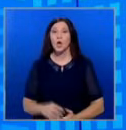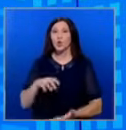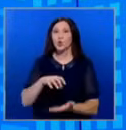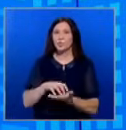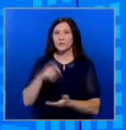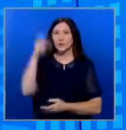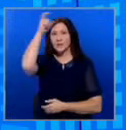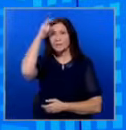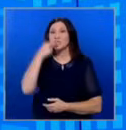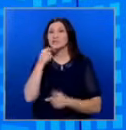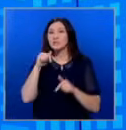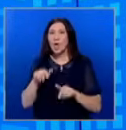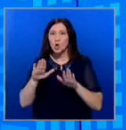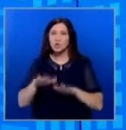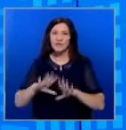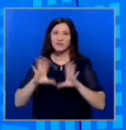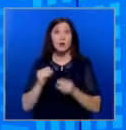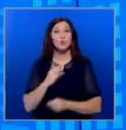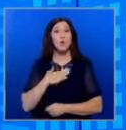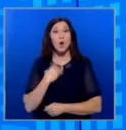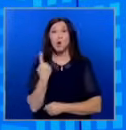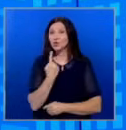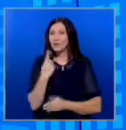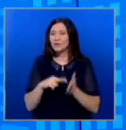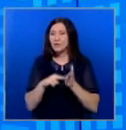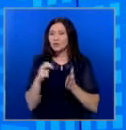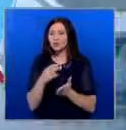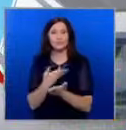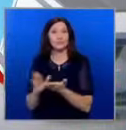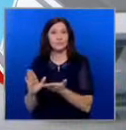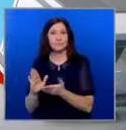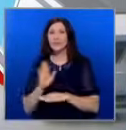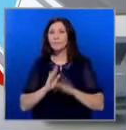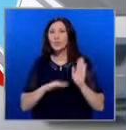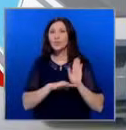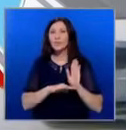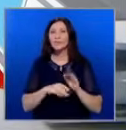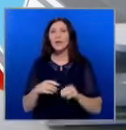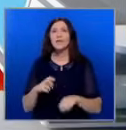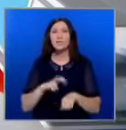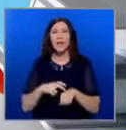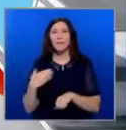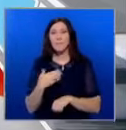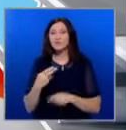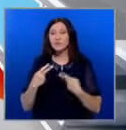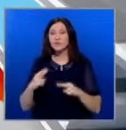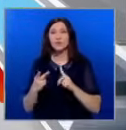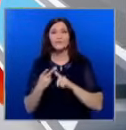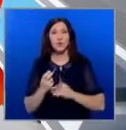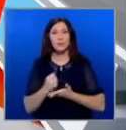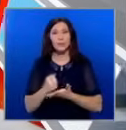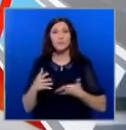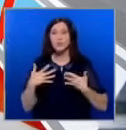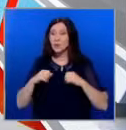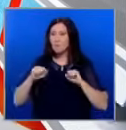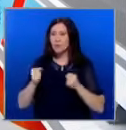Групата на ДПС за сега остава цяла, но има още един изключен депутат. Делян Пеевски ще върне втория мандат и поиска